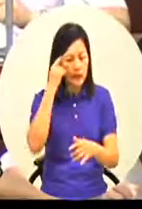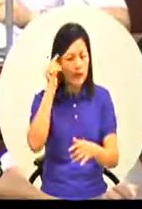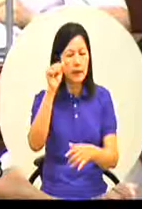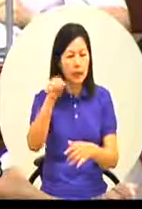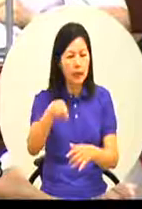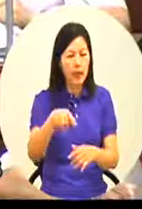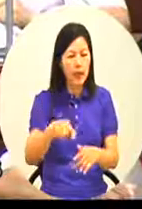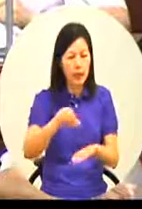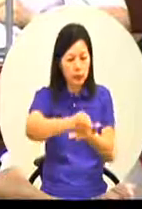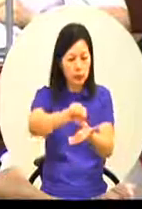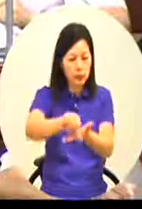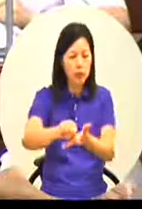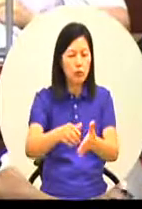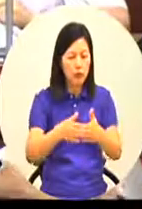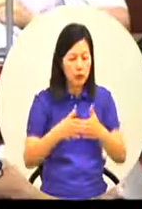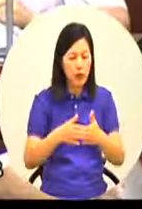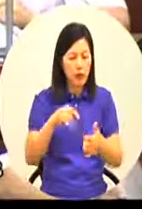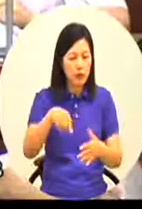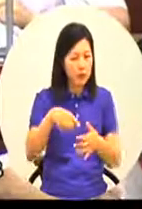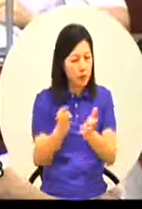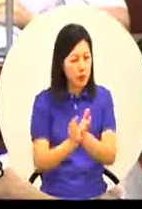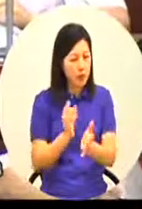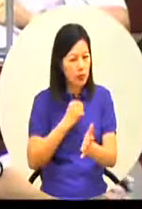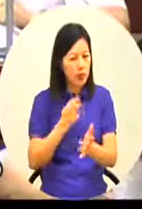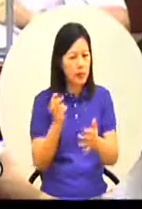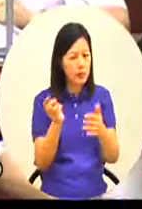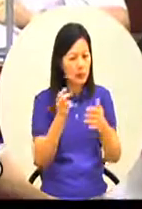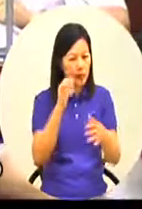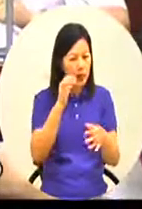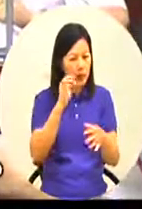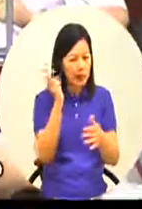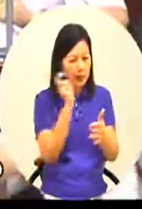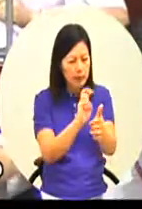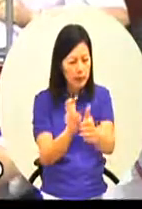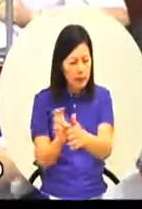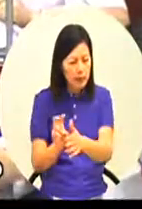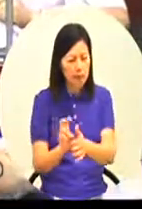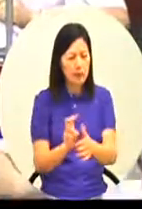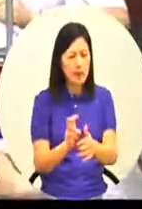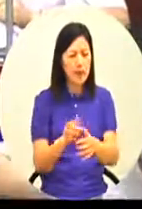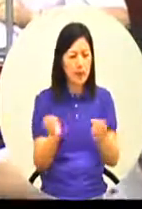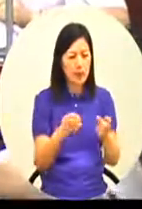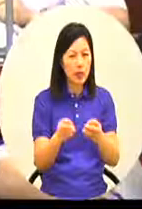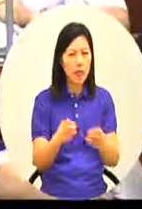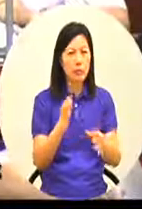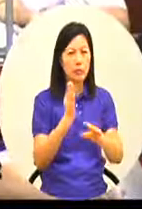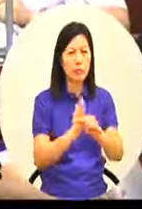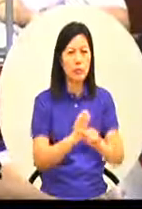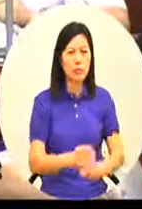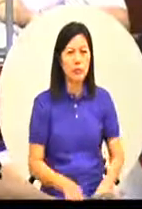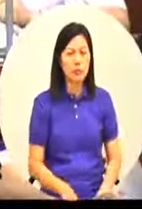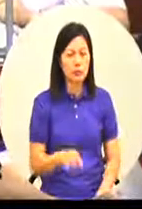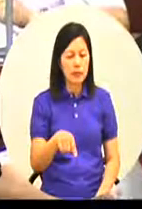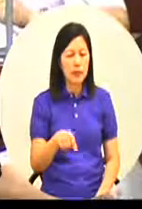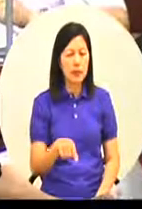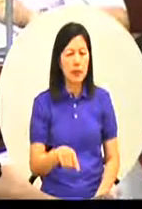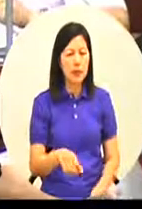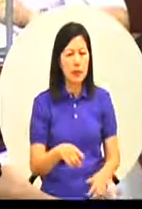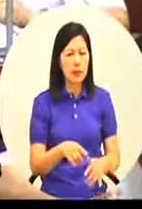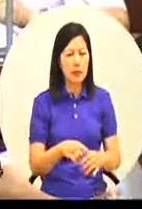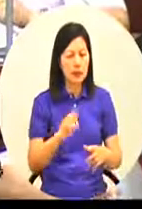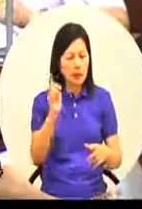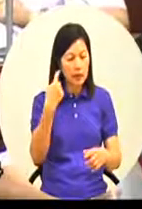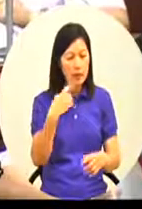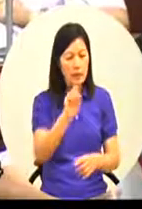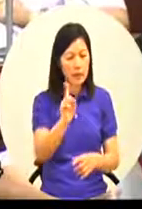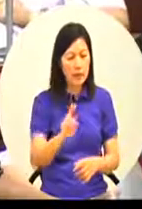所以这个部分呢我们还在调查跟协调的一个当中啊。另外这个地方还有一个很重要的一个因素，就是里面有